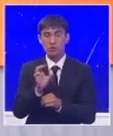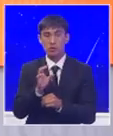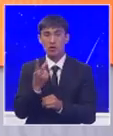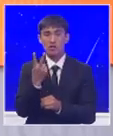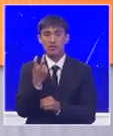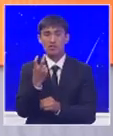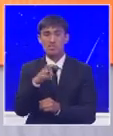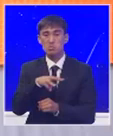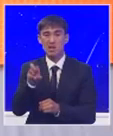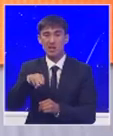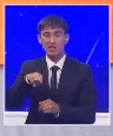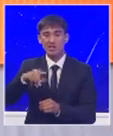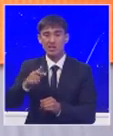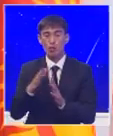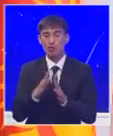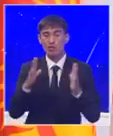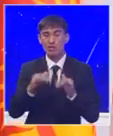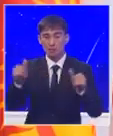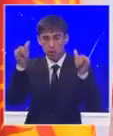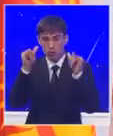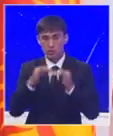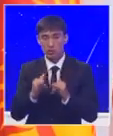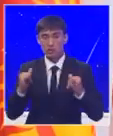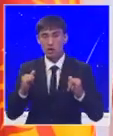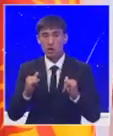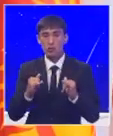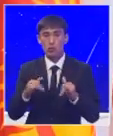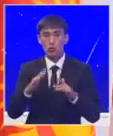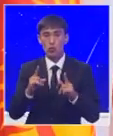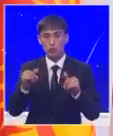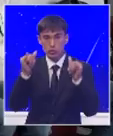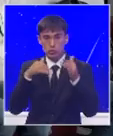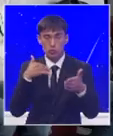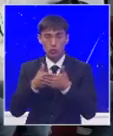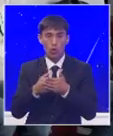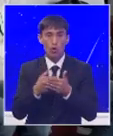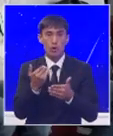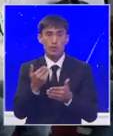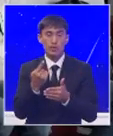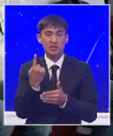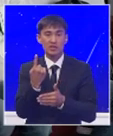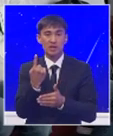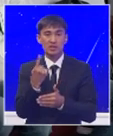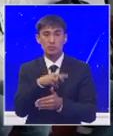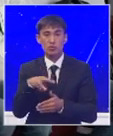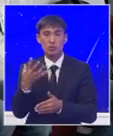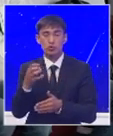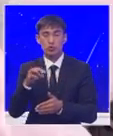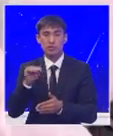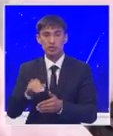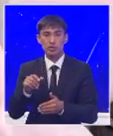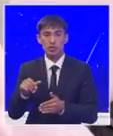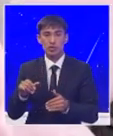200 миллиардов тенге. Увеличилось и поголовье скота. Количество крупнорогатого скота достигло порядка 1,5 миллионов голов.